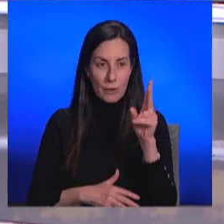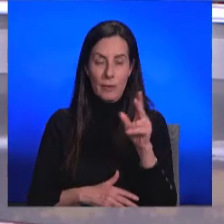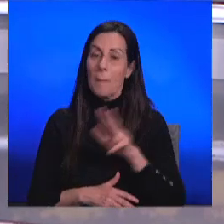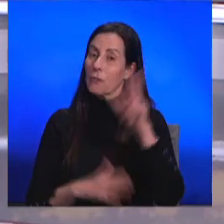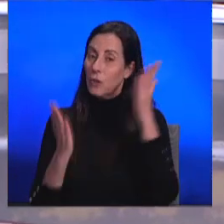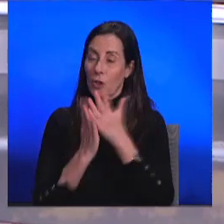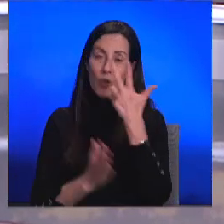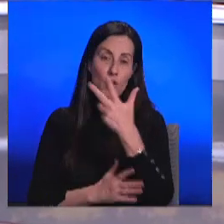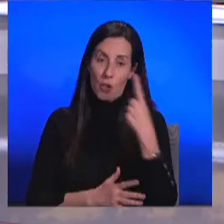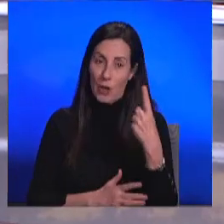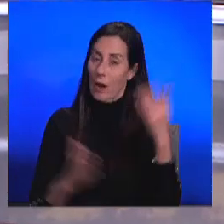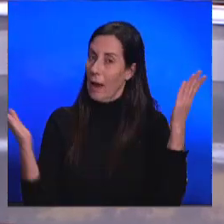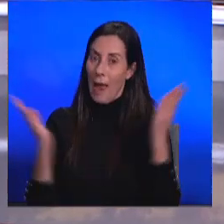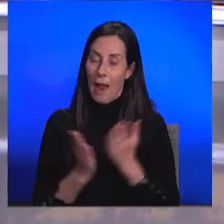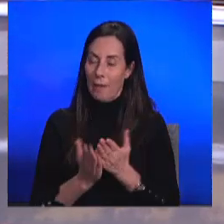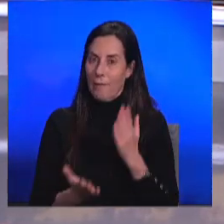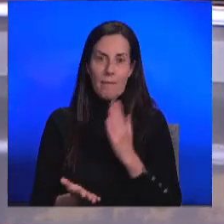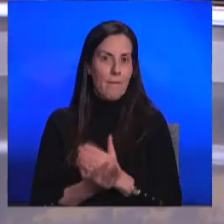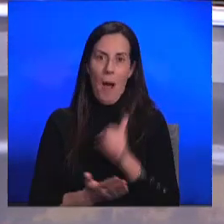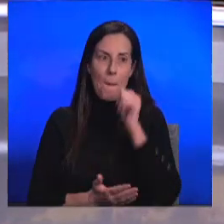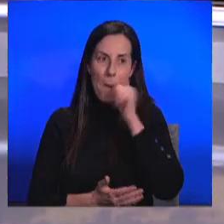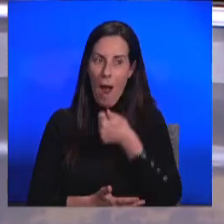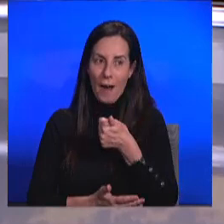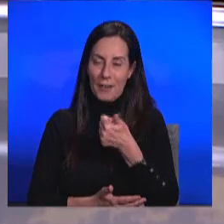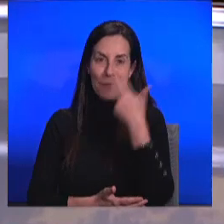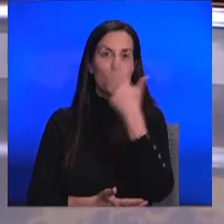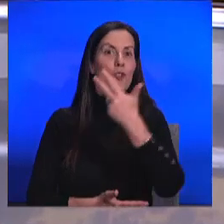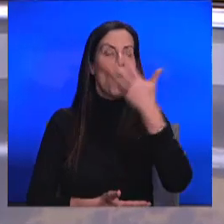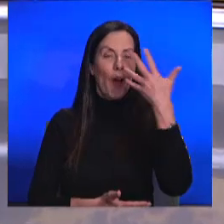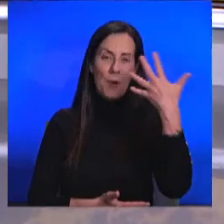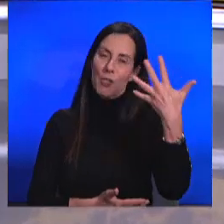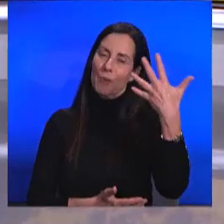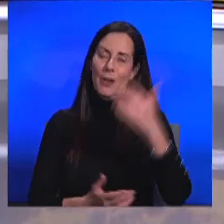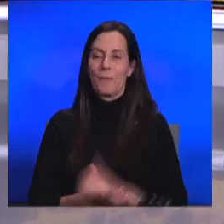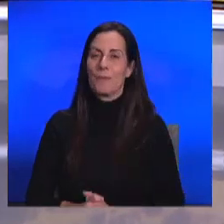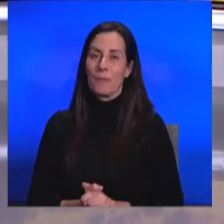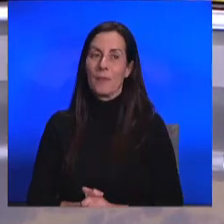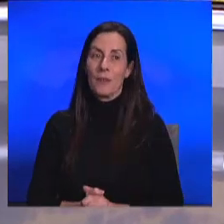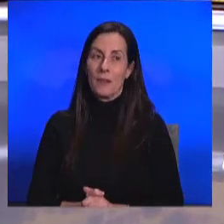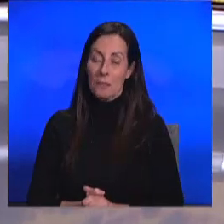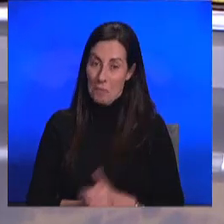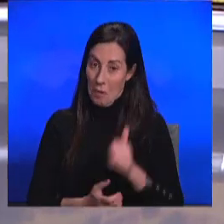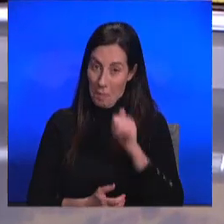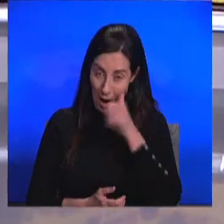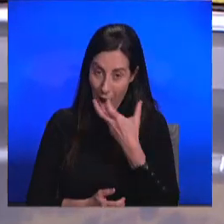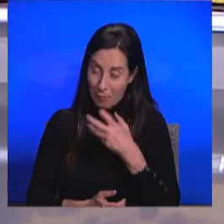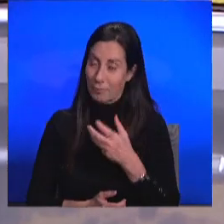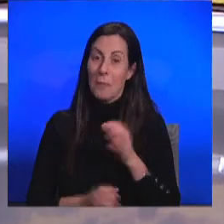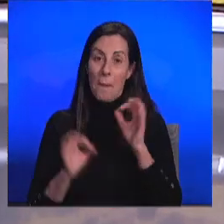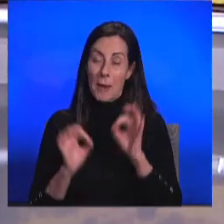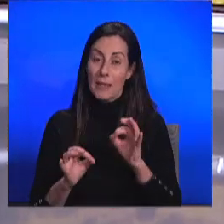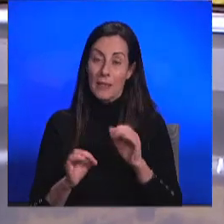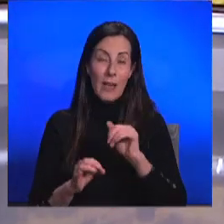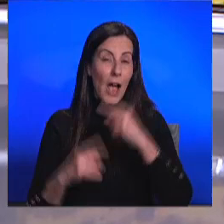הנגב 31, אילת כבר מחר עם 35 מעלות. ואם נראה לכם שמחר חם, למעשה היום